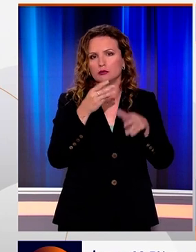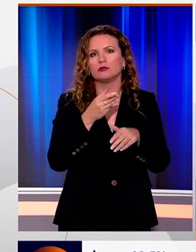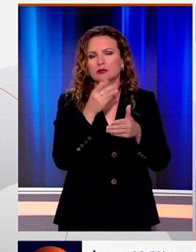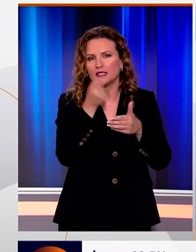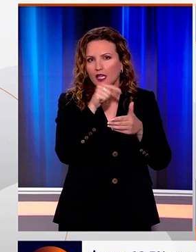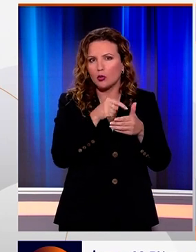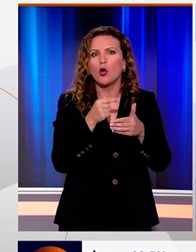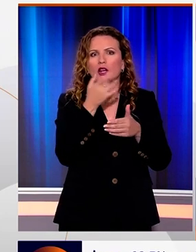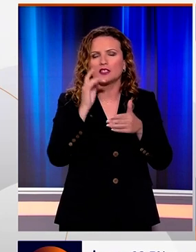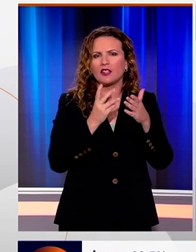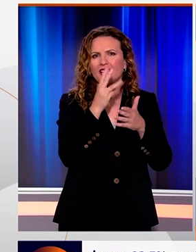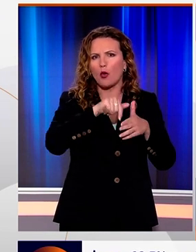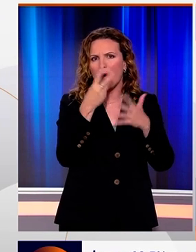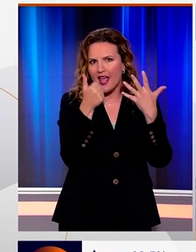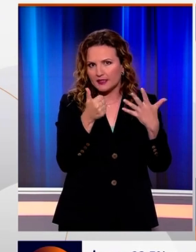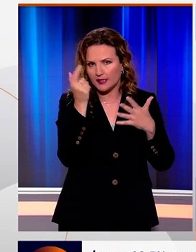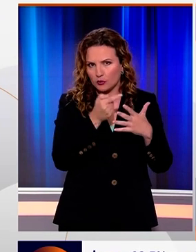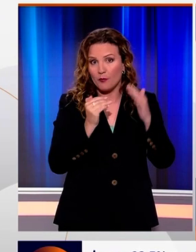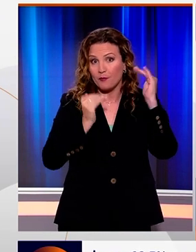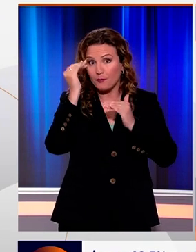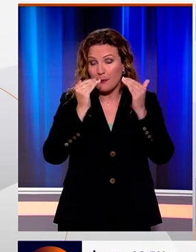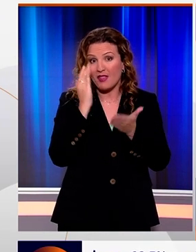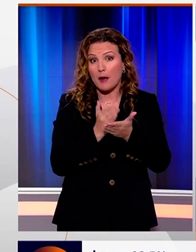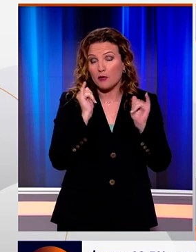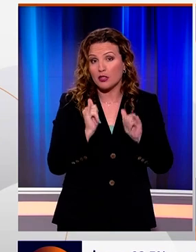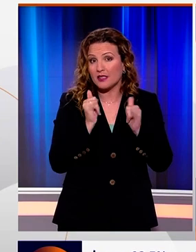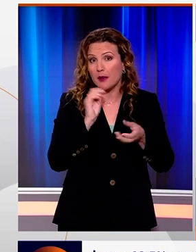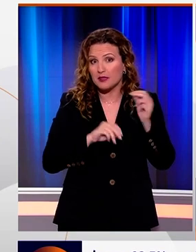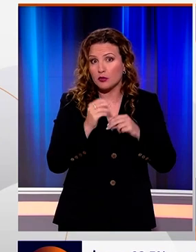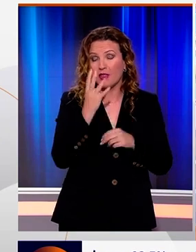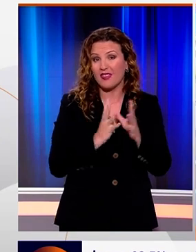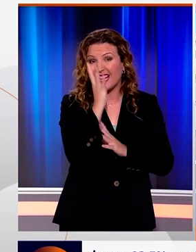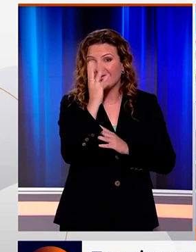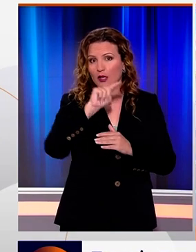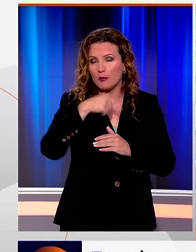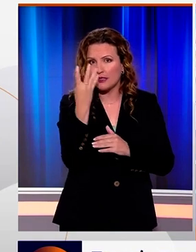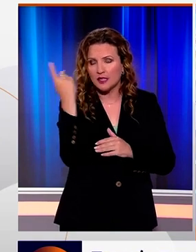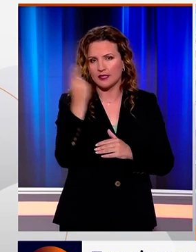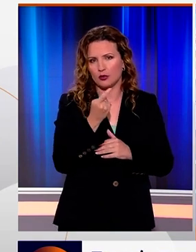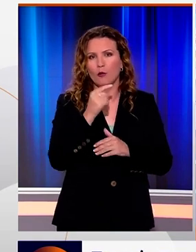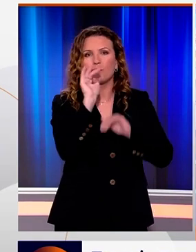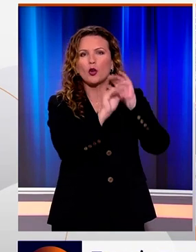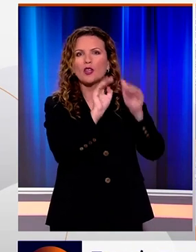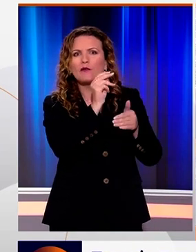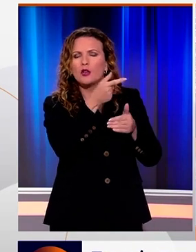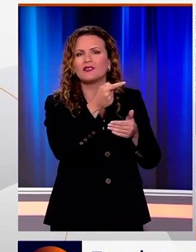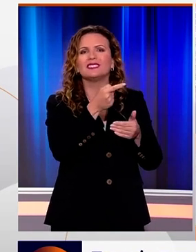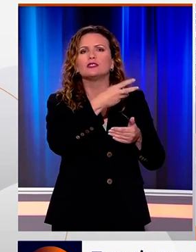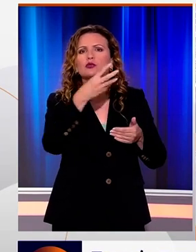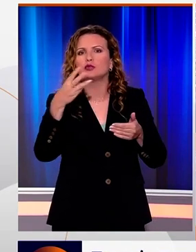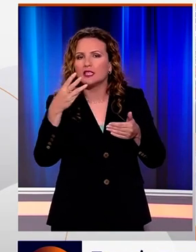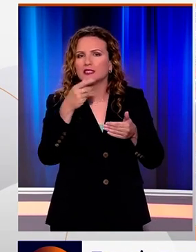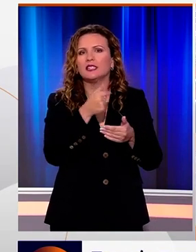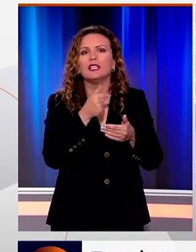με 3,6%. Η αδιευκρίνηστη ψήφος αγγίζει το 14,4%. Ποιο είναι το σχόλιο σας σε σχέση και με το τι δείχνουν